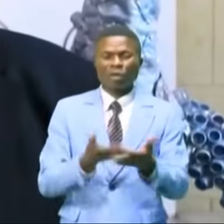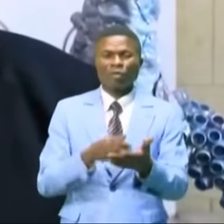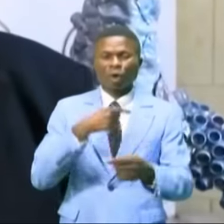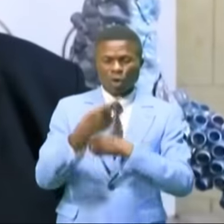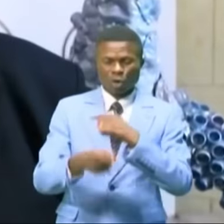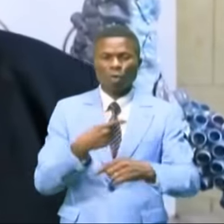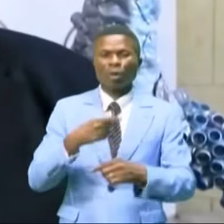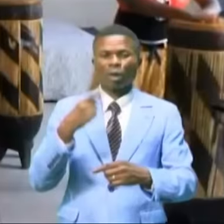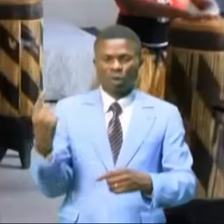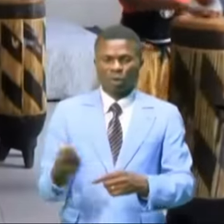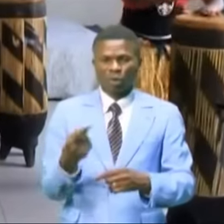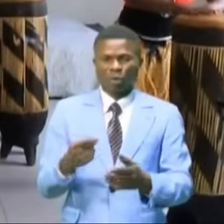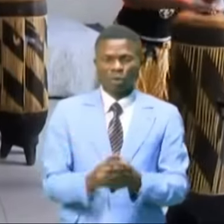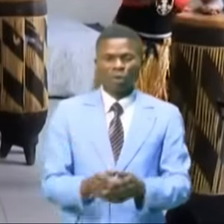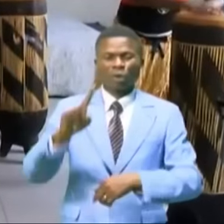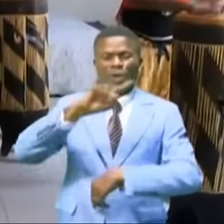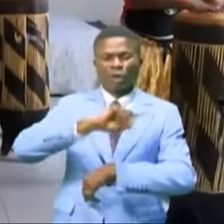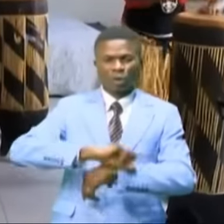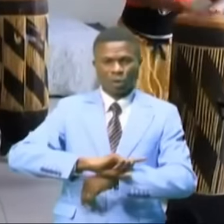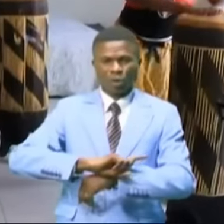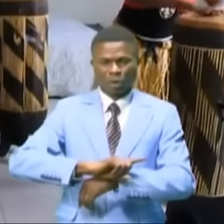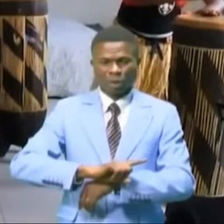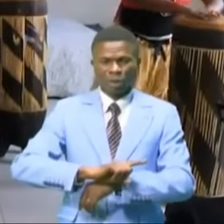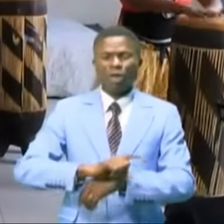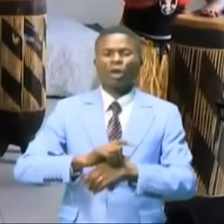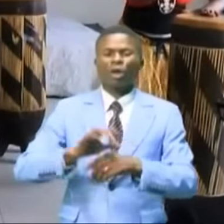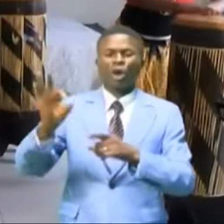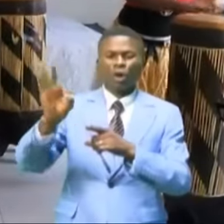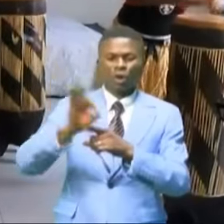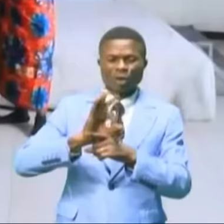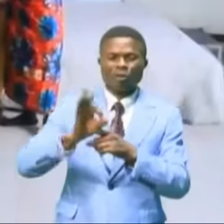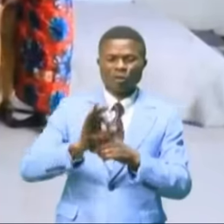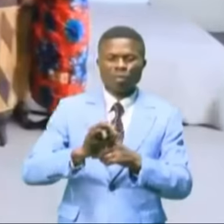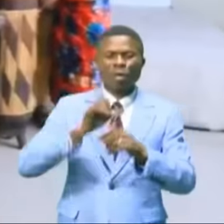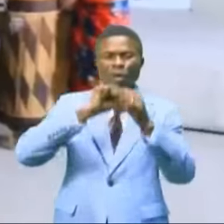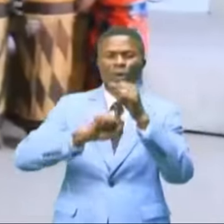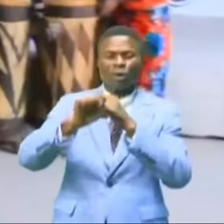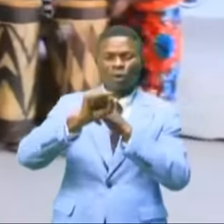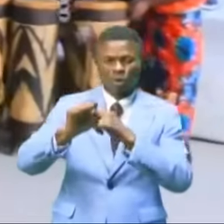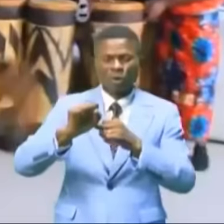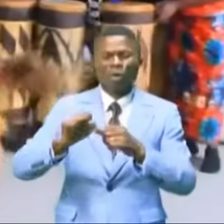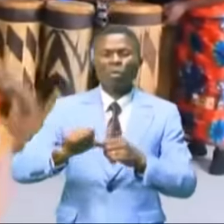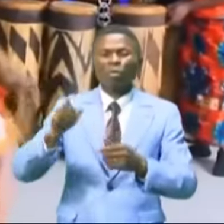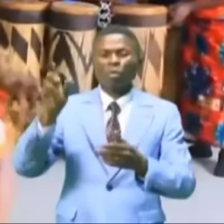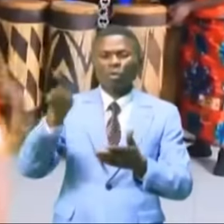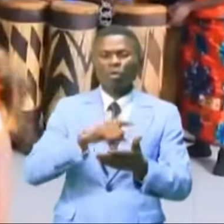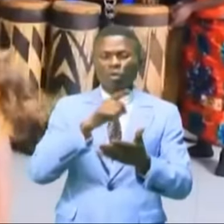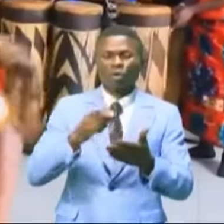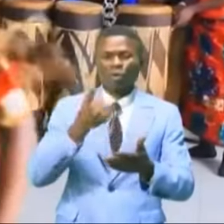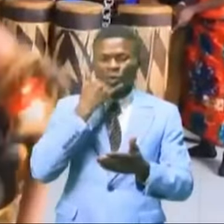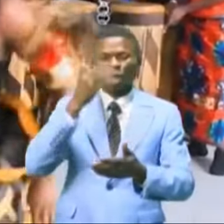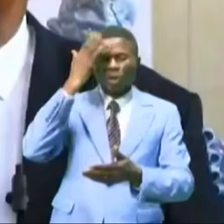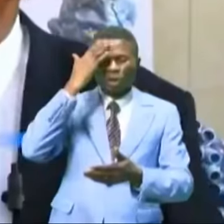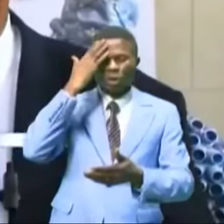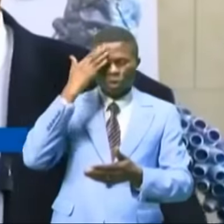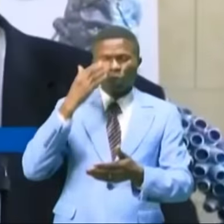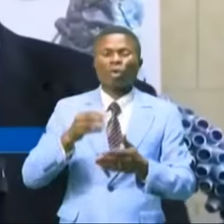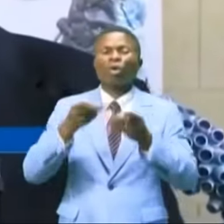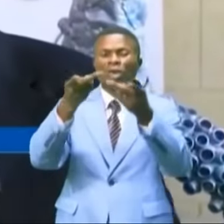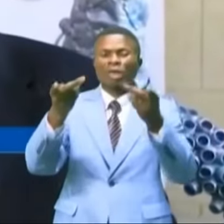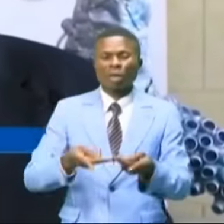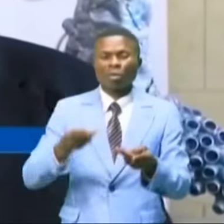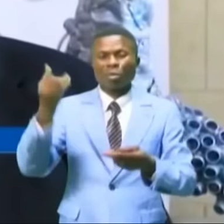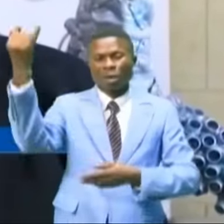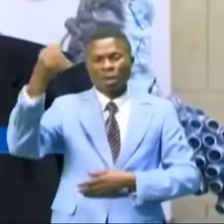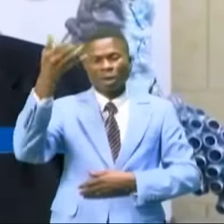toujours par quelques journées portes ouvertes pour permettre aux communs des mortels de venir découvrir le musée, de